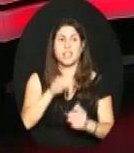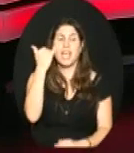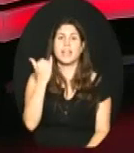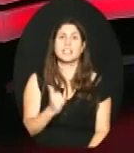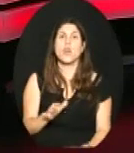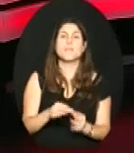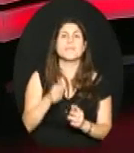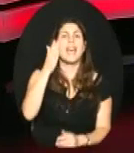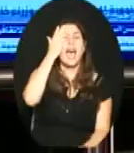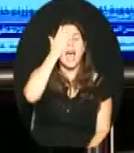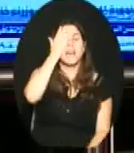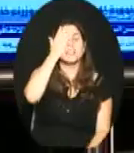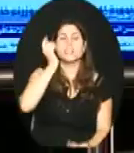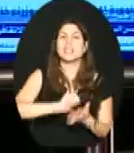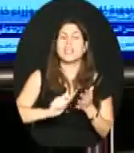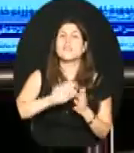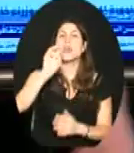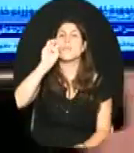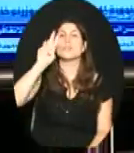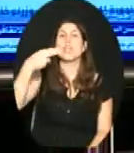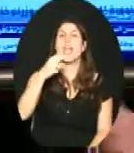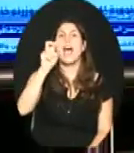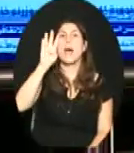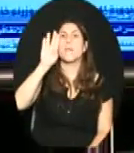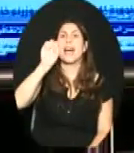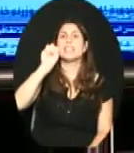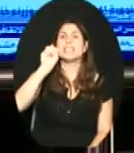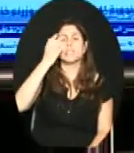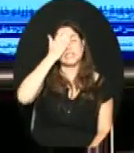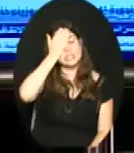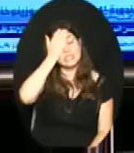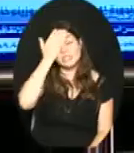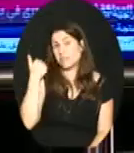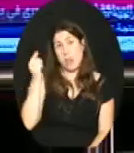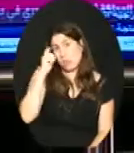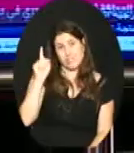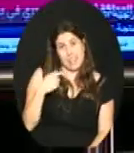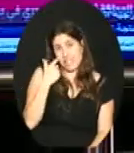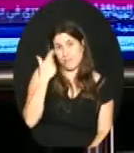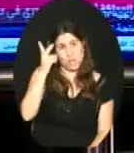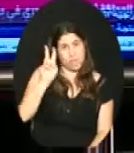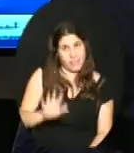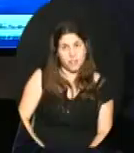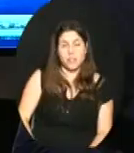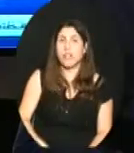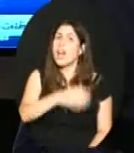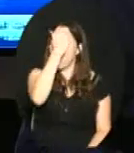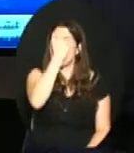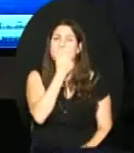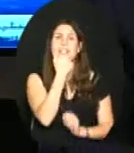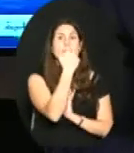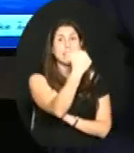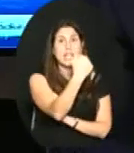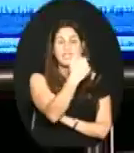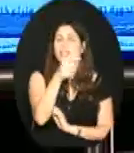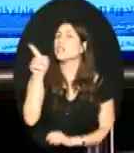קריקטורה עם רטייה על עין שכתוב עליה משה אבס. אני לא חושב שצריך להסביר מעבר. חמאס מתחזק, אבו מאזן